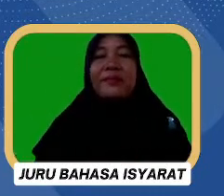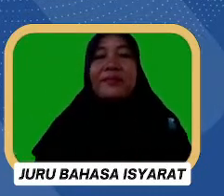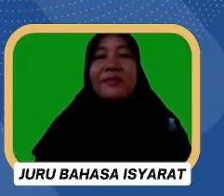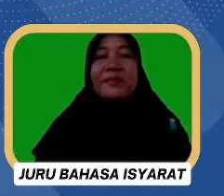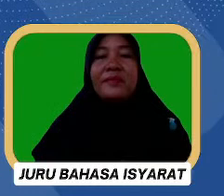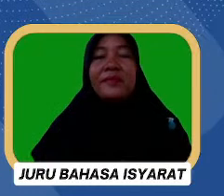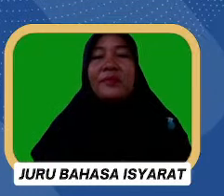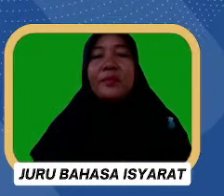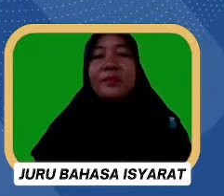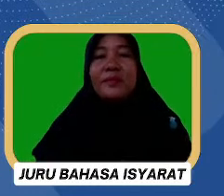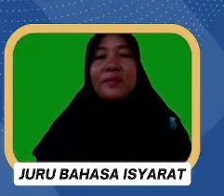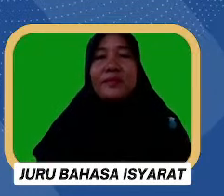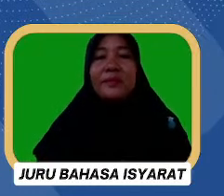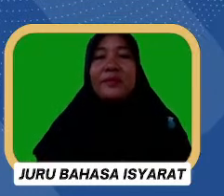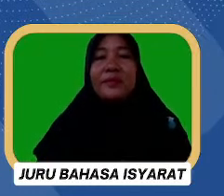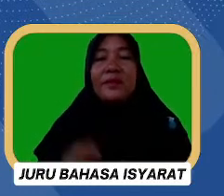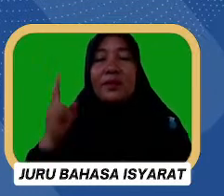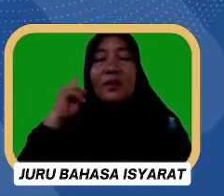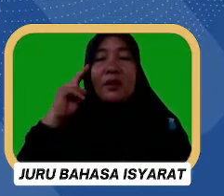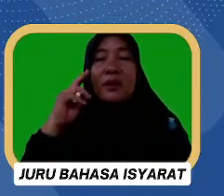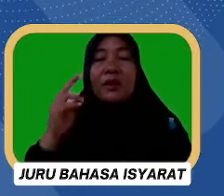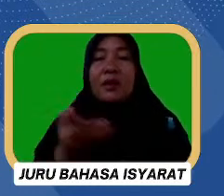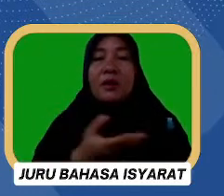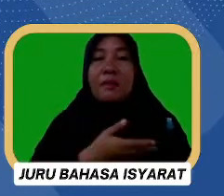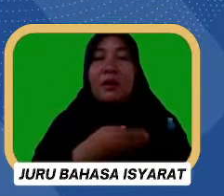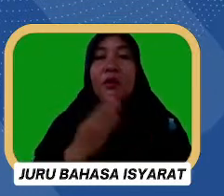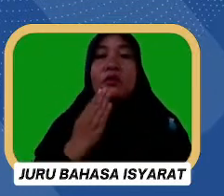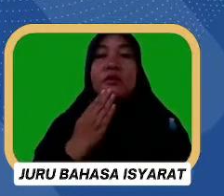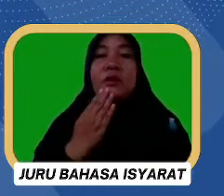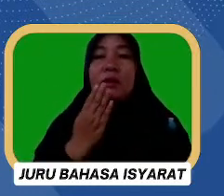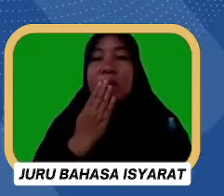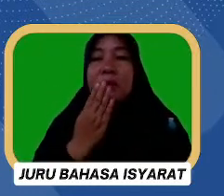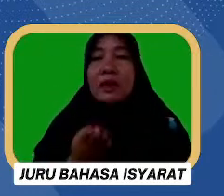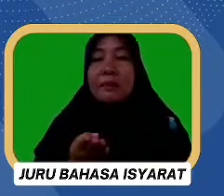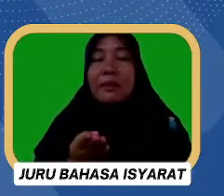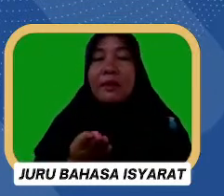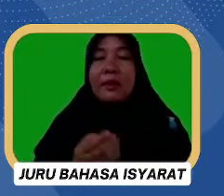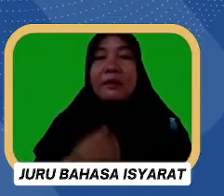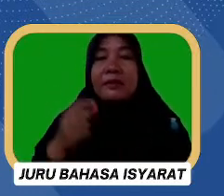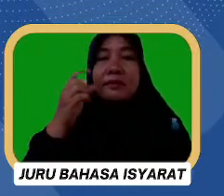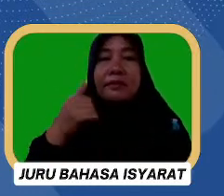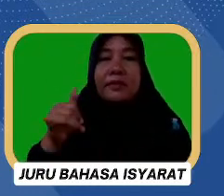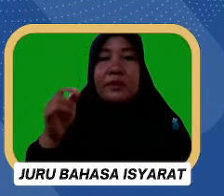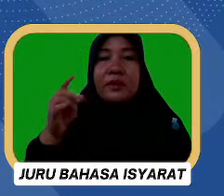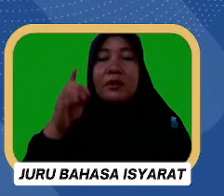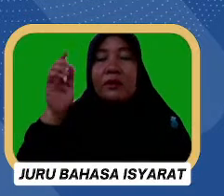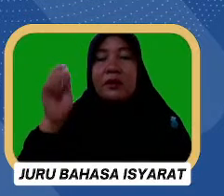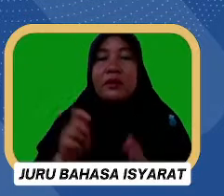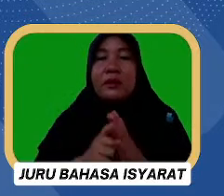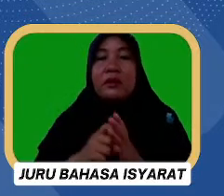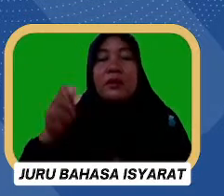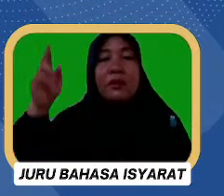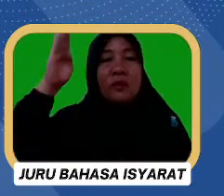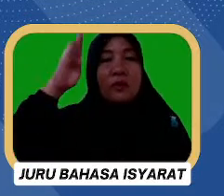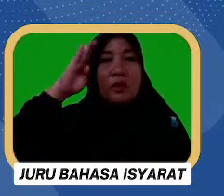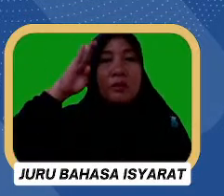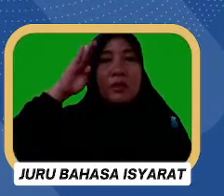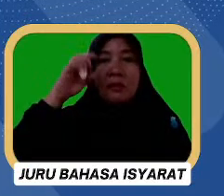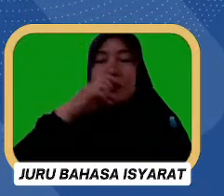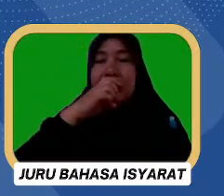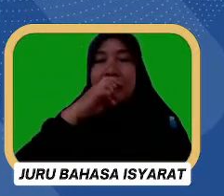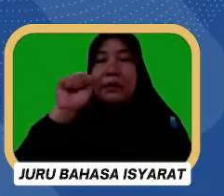saya menyapa terlebih dahulu para pembicara pada pagi hari ini. Yang terhormat dan yang kami banggakan Bapak Samuel Abrijadi